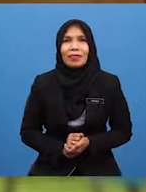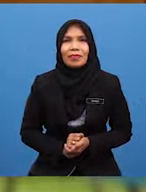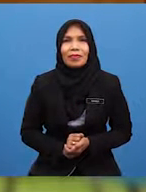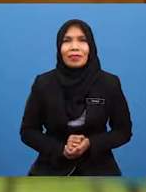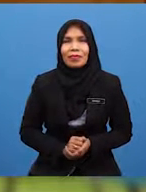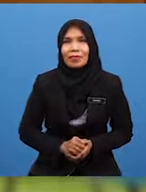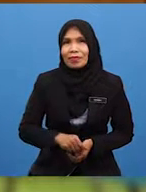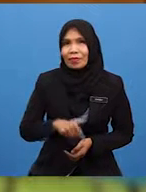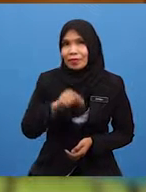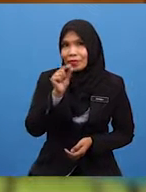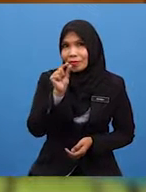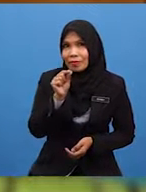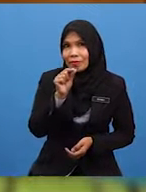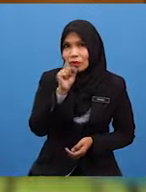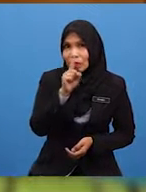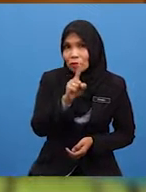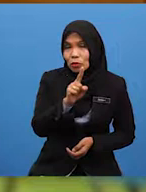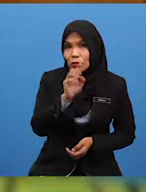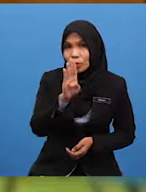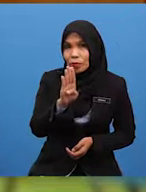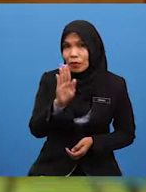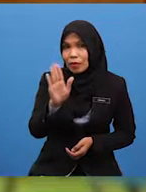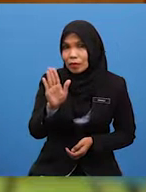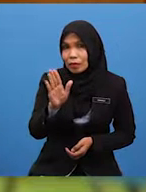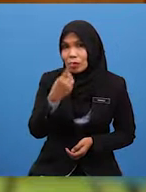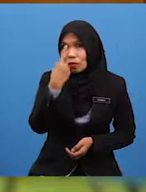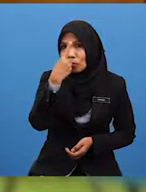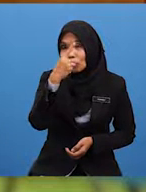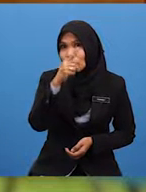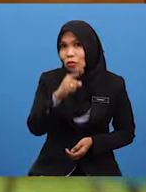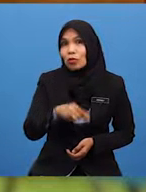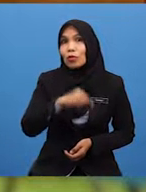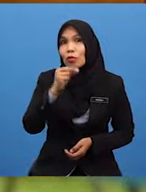Titik 145 untuk huruf apa?